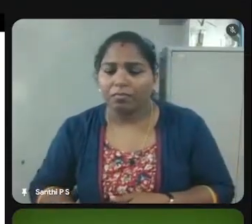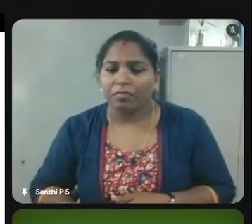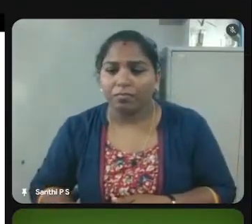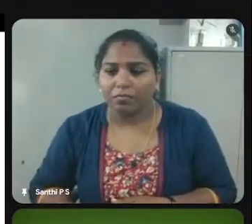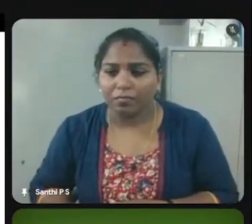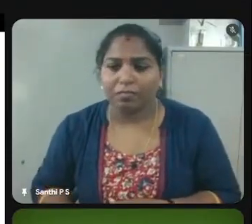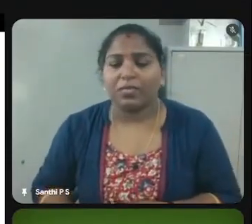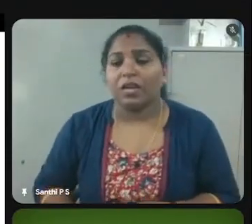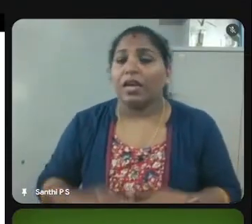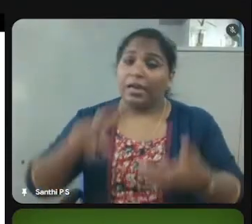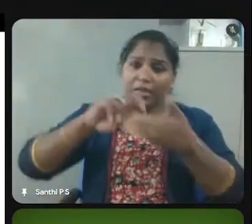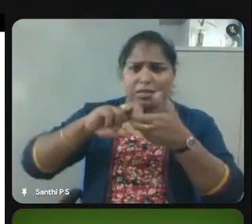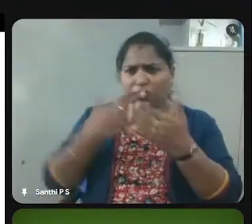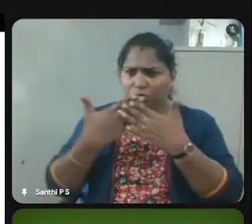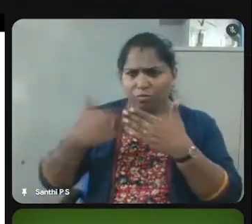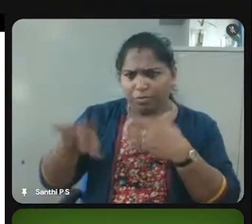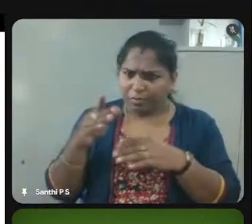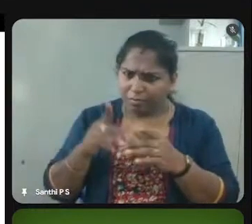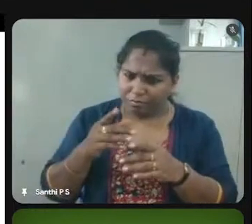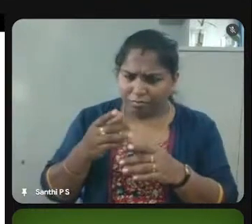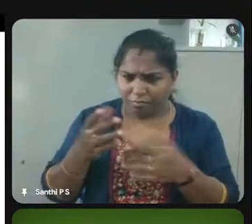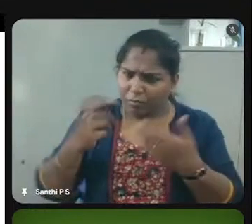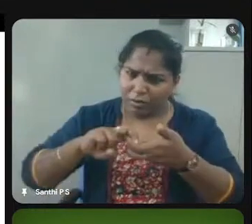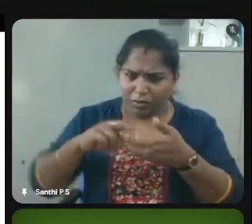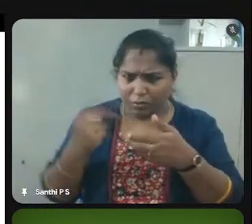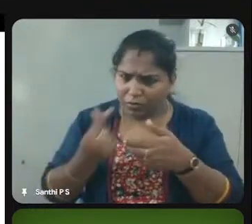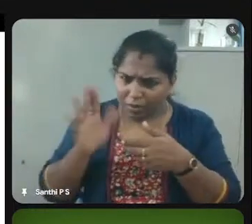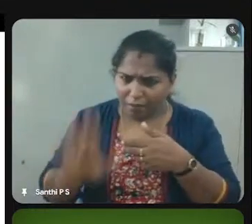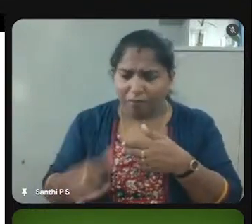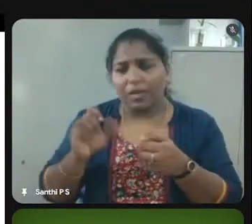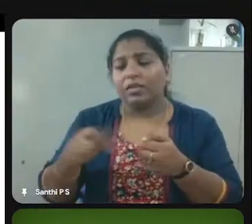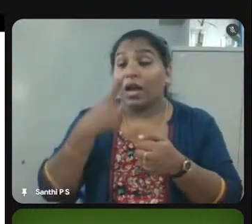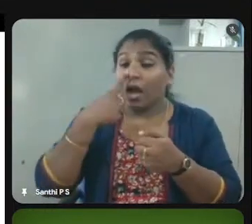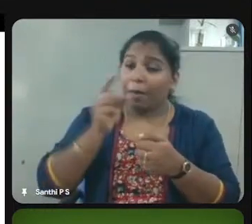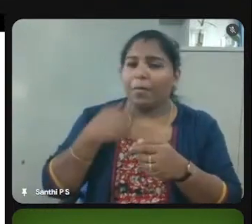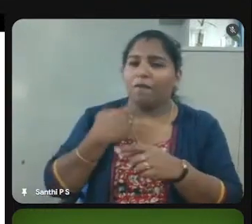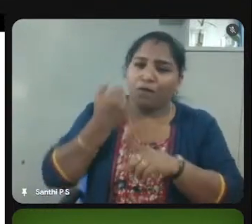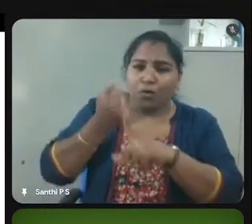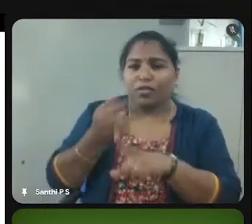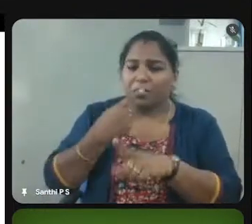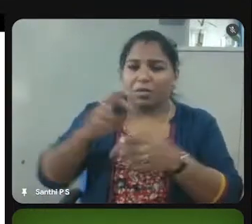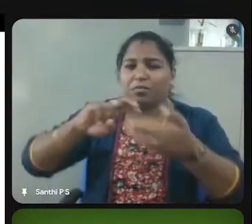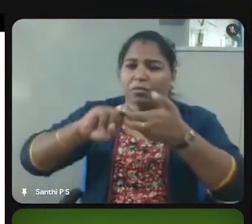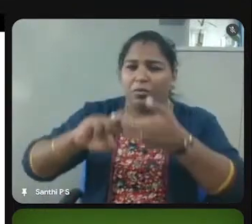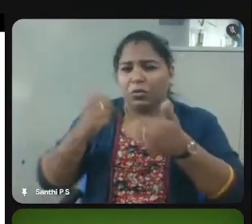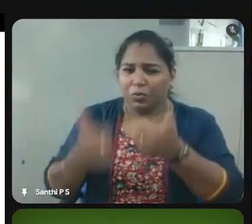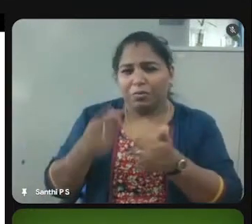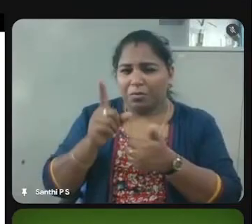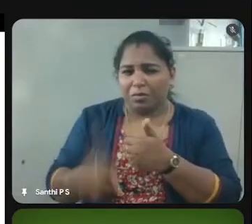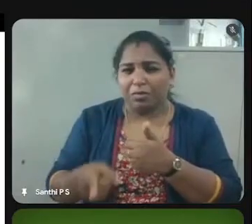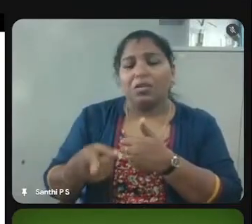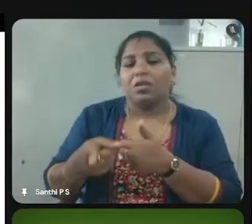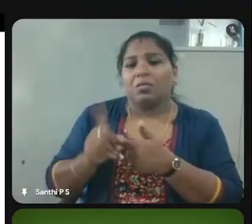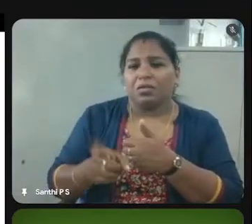സ്കൂളിൽ ഇടാൻ താല്പര്യമാണ്? അല്ല, താല്പര്യമല്ല, ഞാനത് ഇടണം എങ്കിലേ കറക്റ്റ് ആവുള്ളൂ എന്നുള്ള ആ